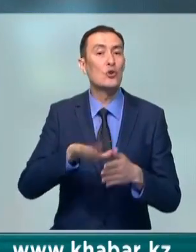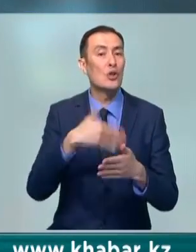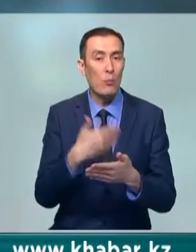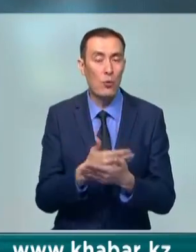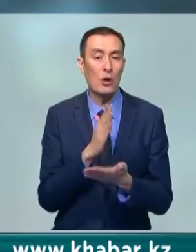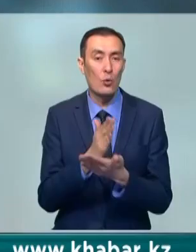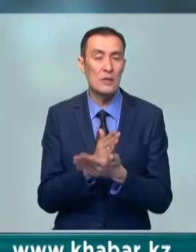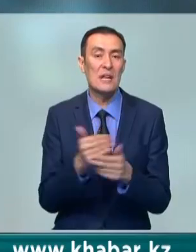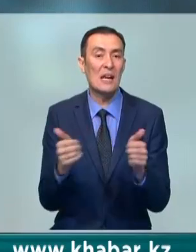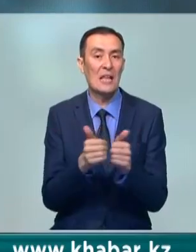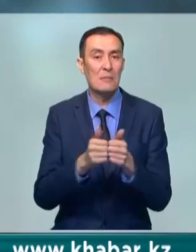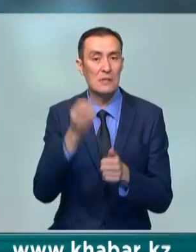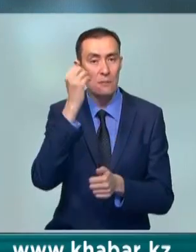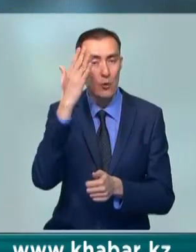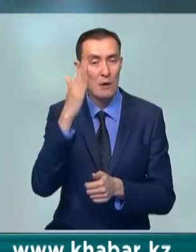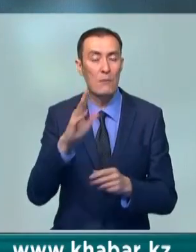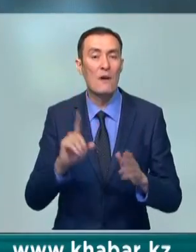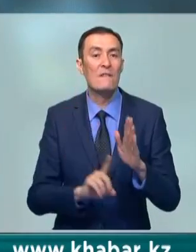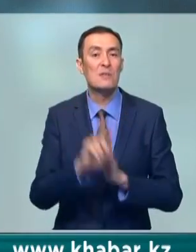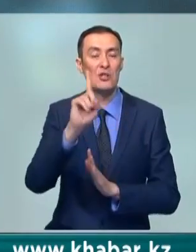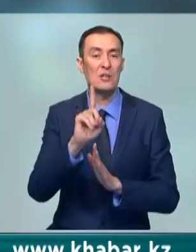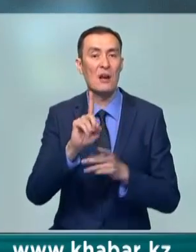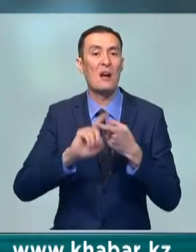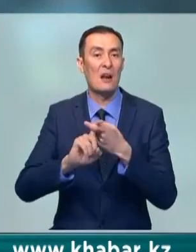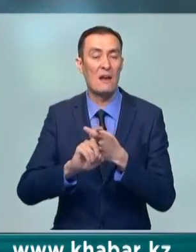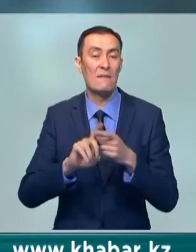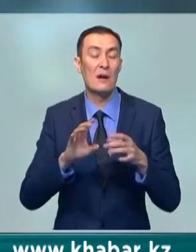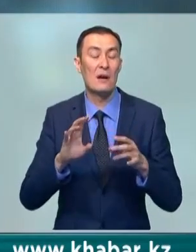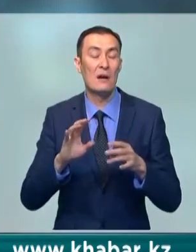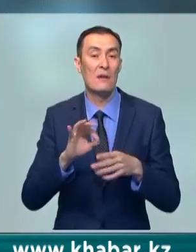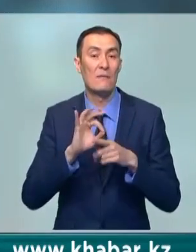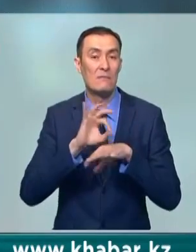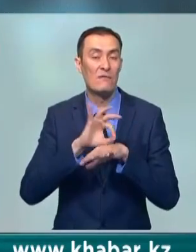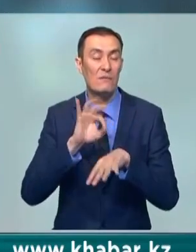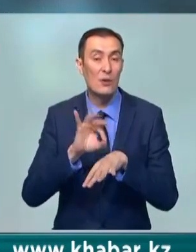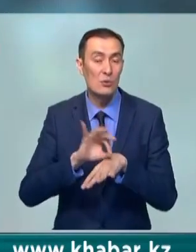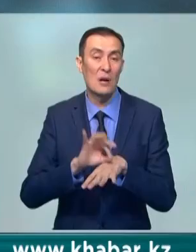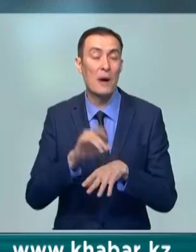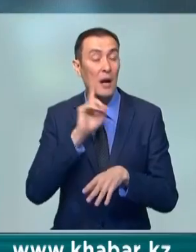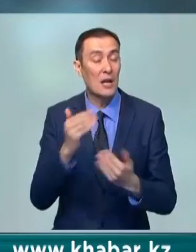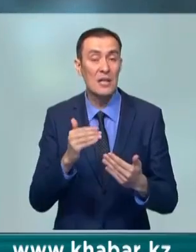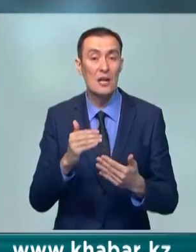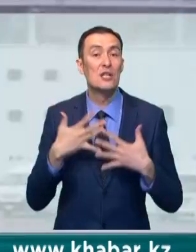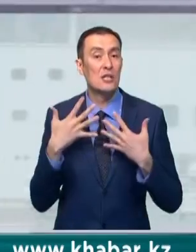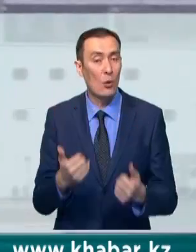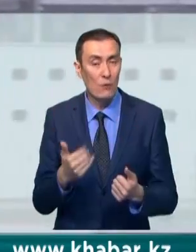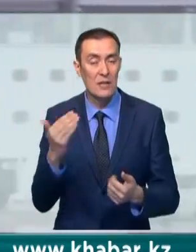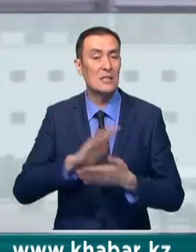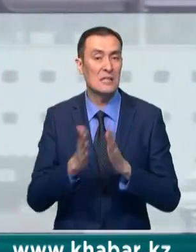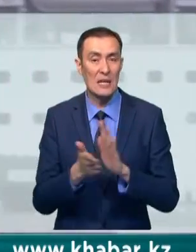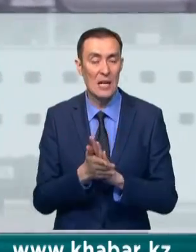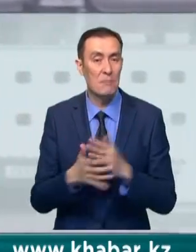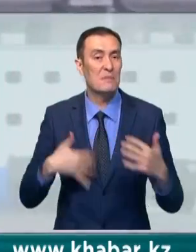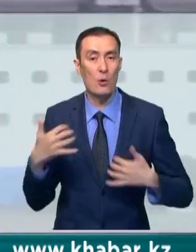пор стоит в порту Йокогамы из-за вспышки коронавируса. По данным Министерства иностранных дел, они не заражены, их состояние не